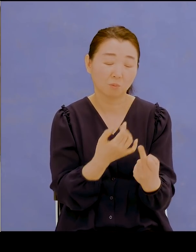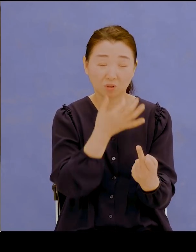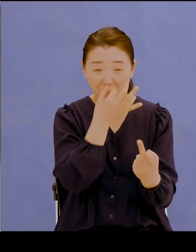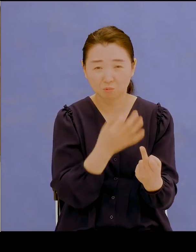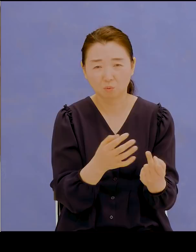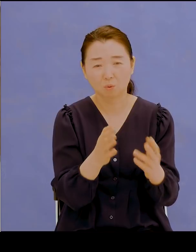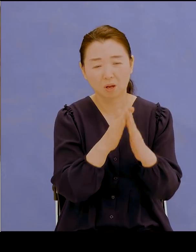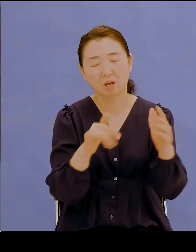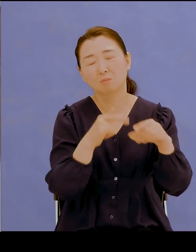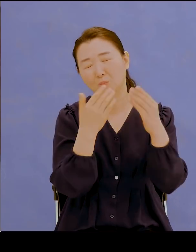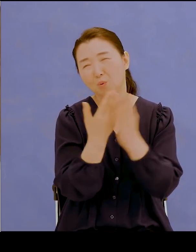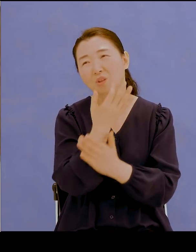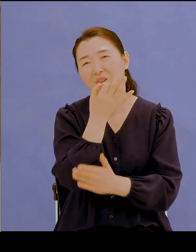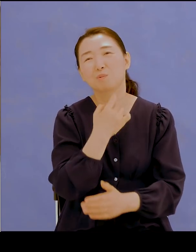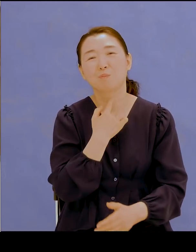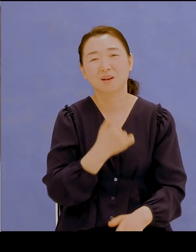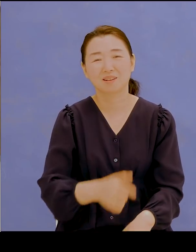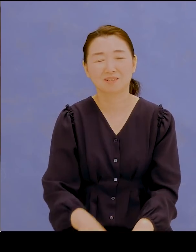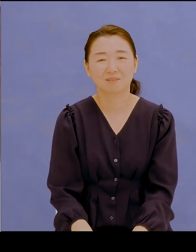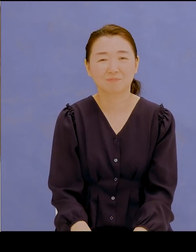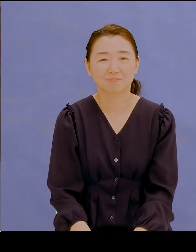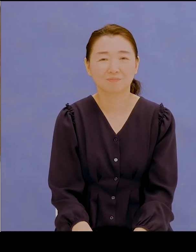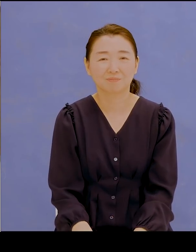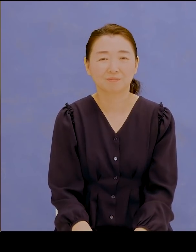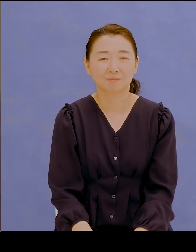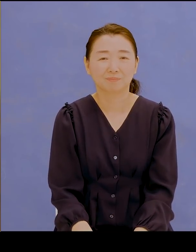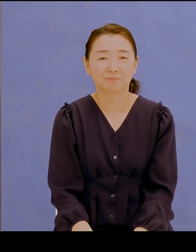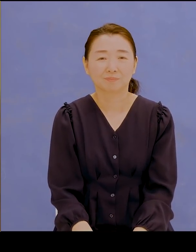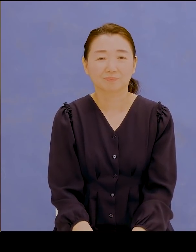힘든 네. 그런 상황을 이제 이렇게 겪었어요. 네. 그리고